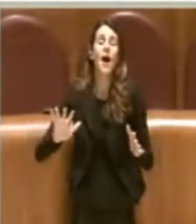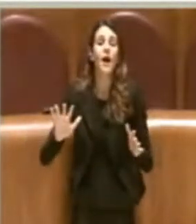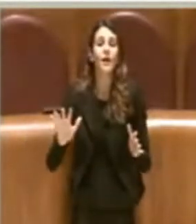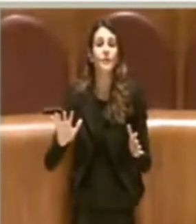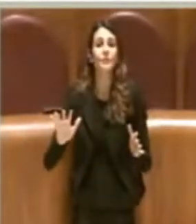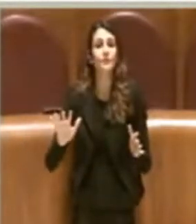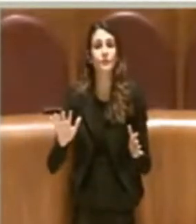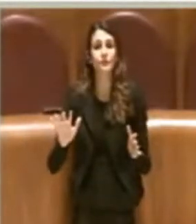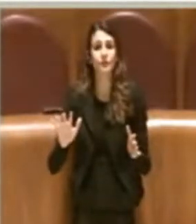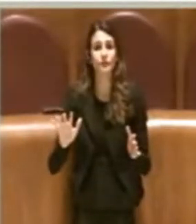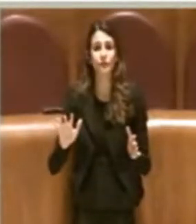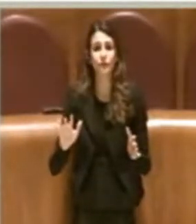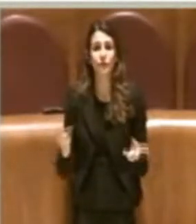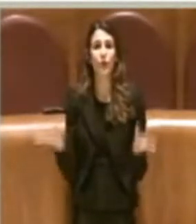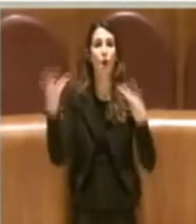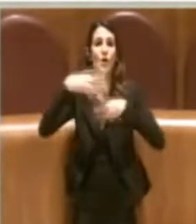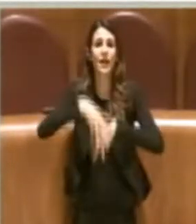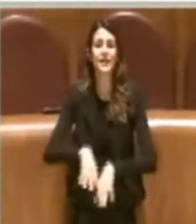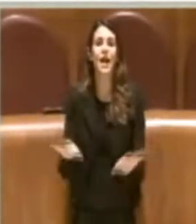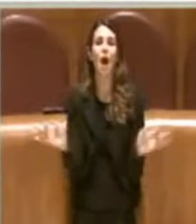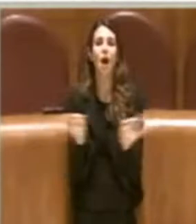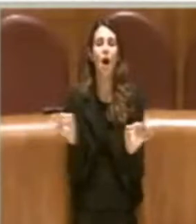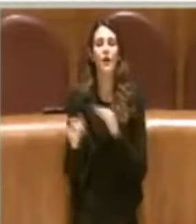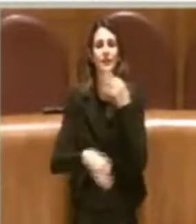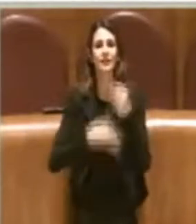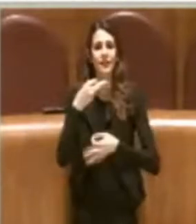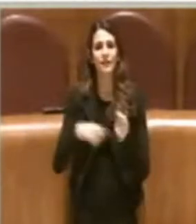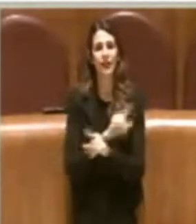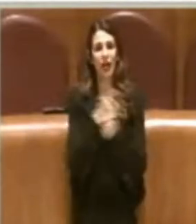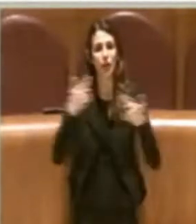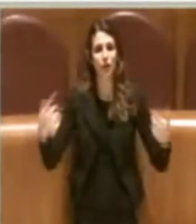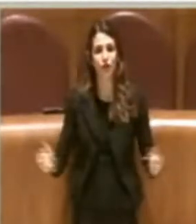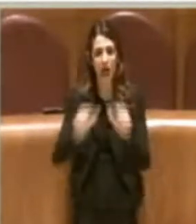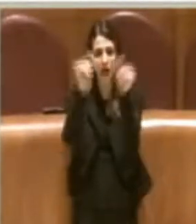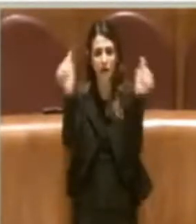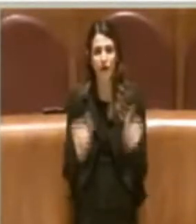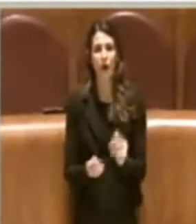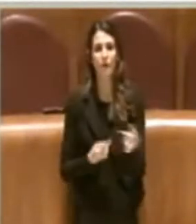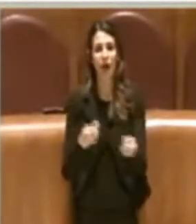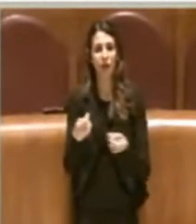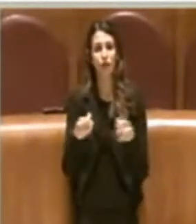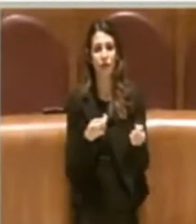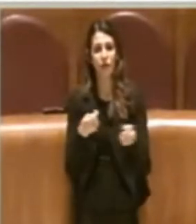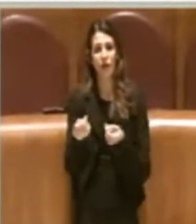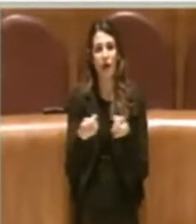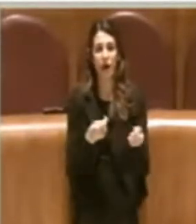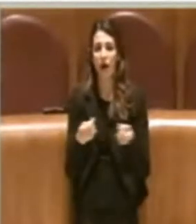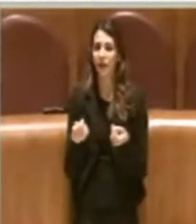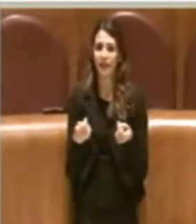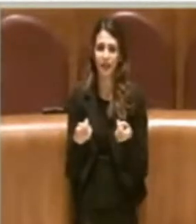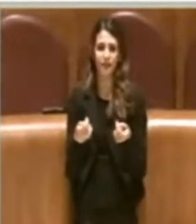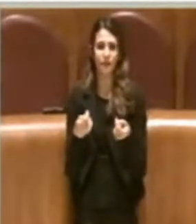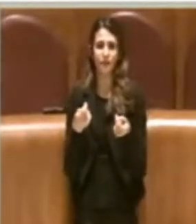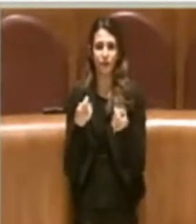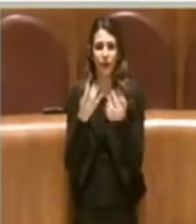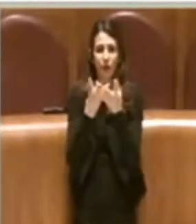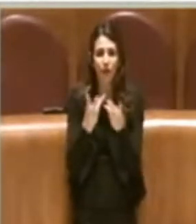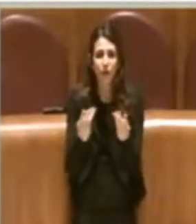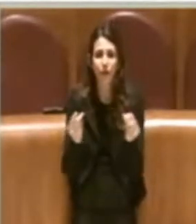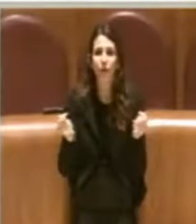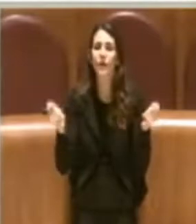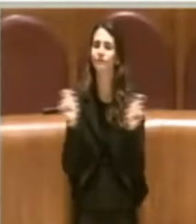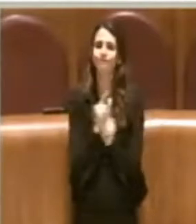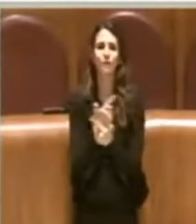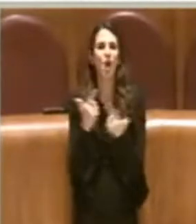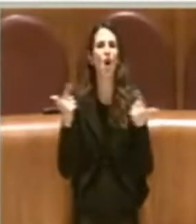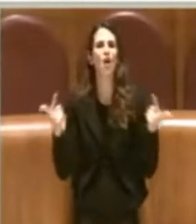effettivamente organizzati, quindi non c'è una modalità di gestione molto, molto fluida.